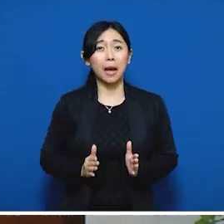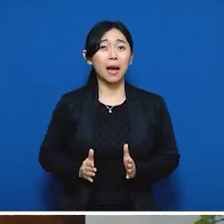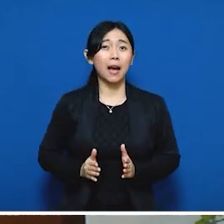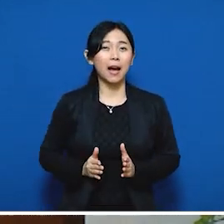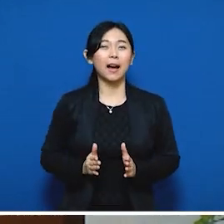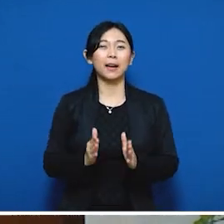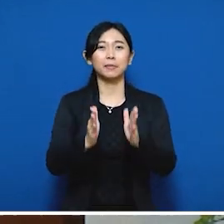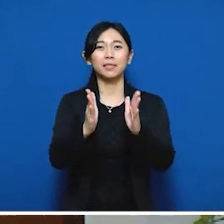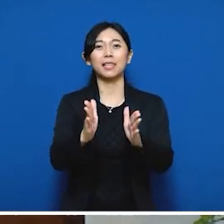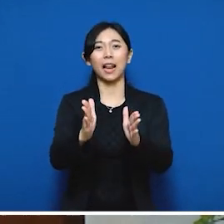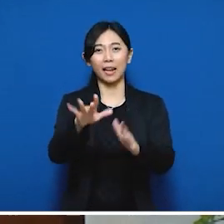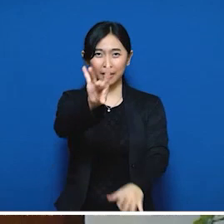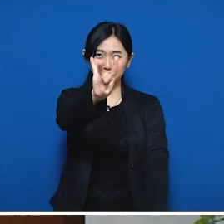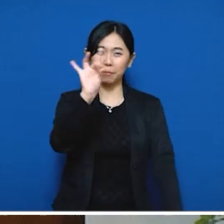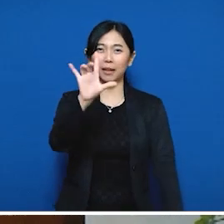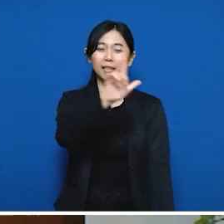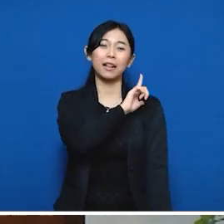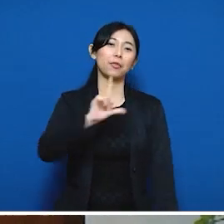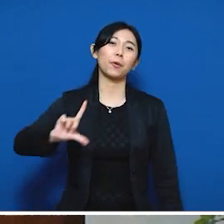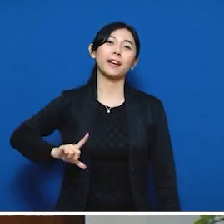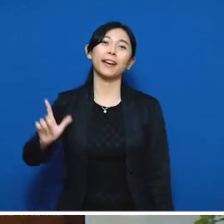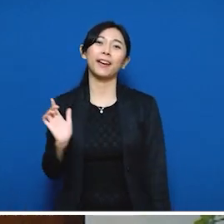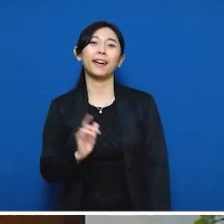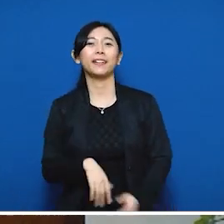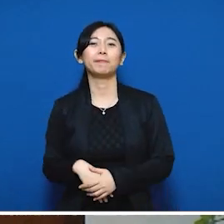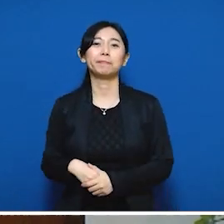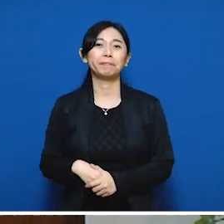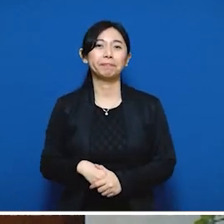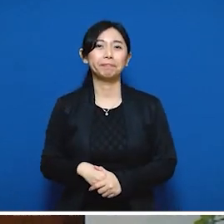dengan merespon panggilan Tuhan